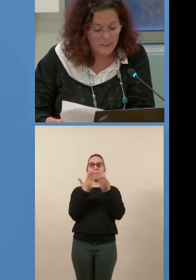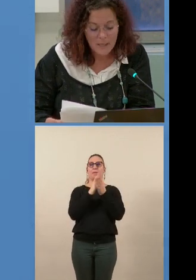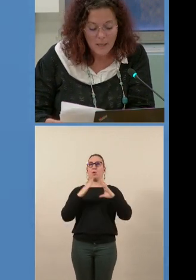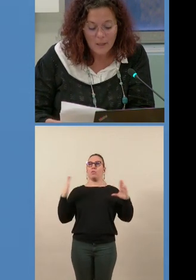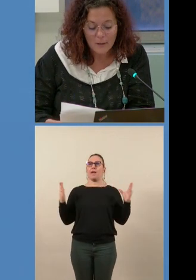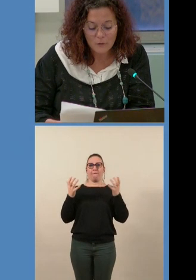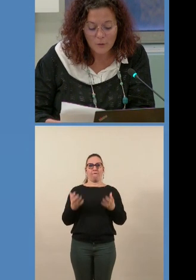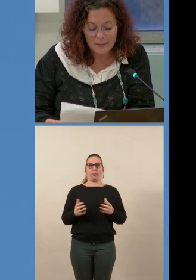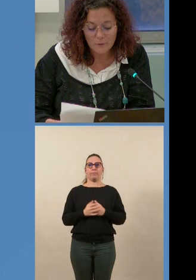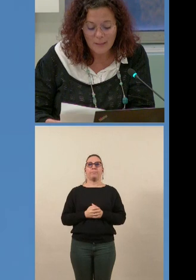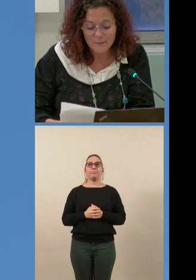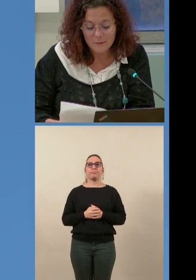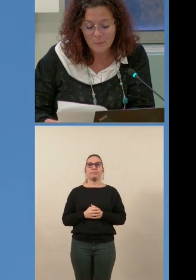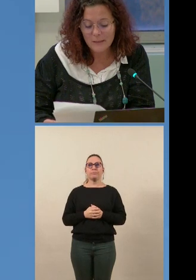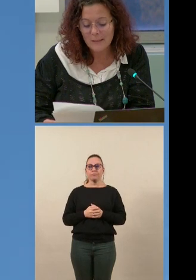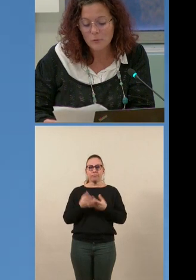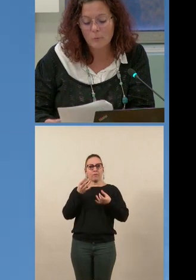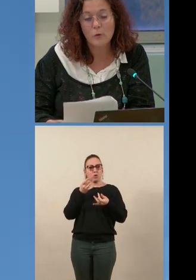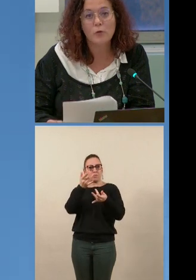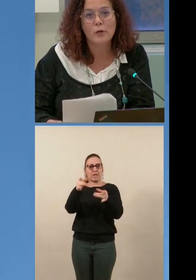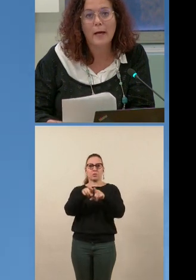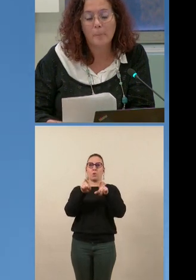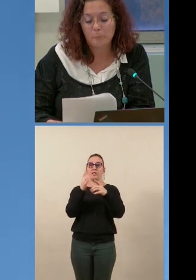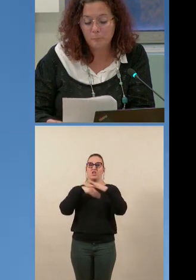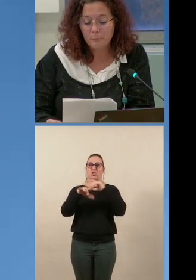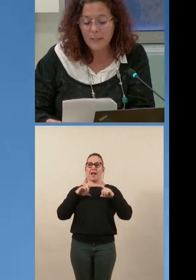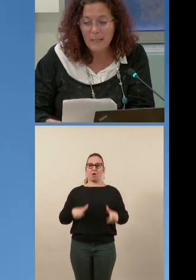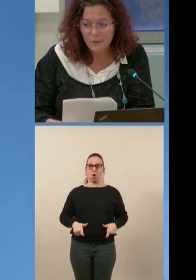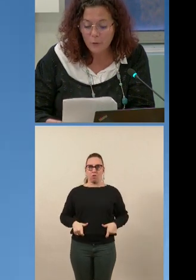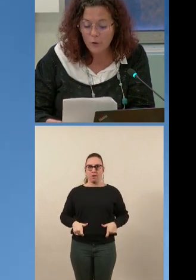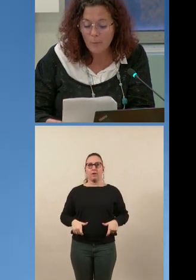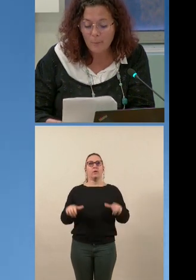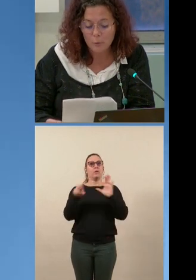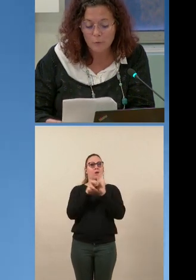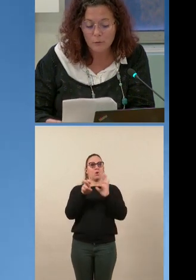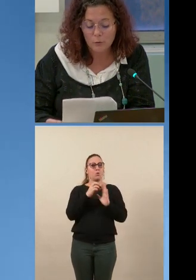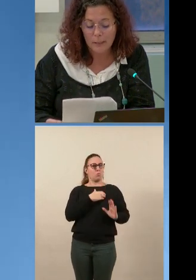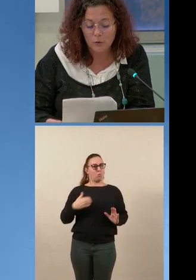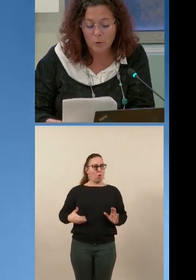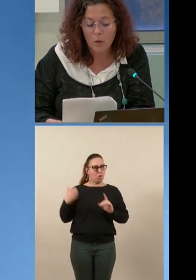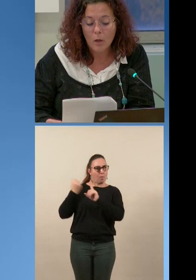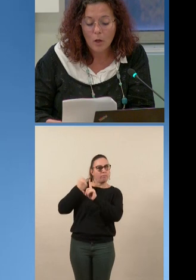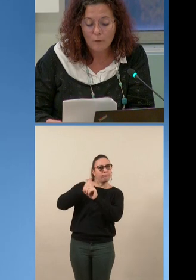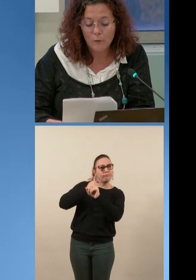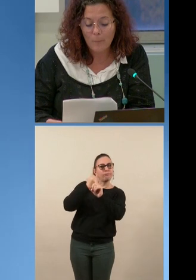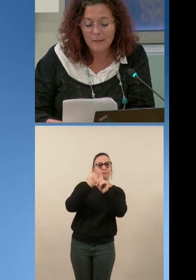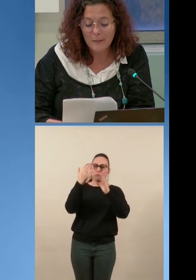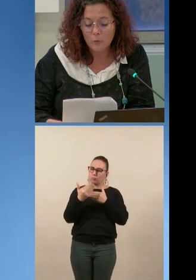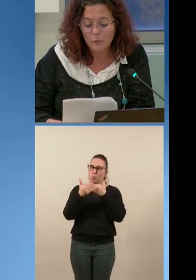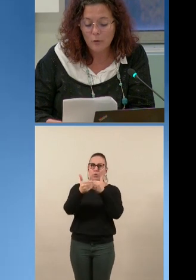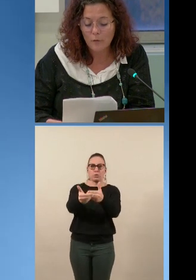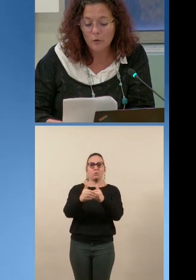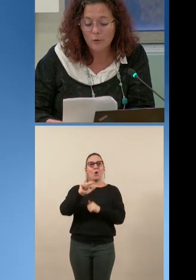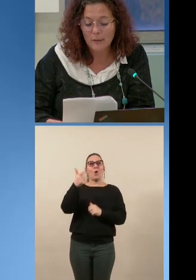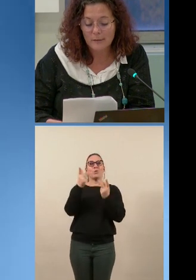bibliothèques dans le cadre de la sensibilisation au milieu scolaire la ville de Grenoble a poursuivi son engagement faisant partie des